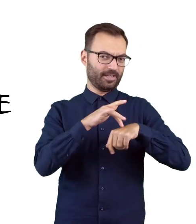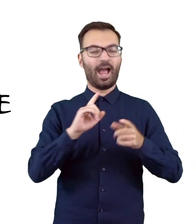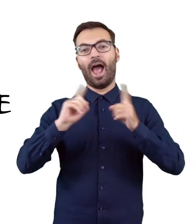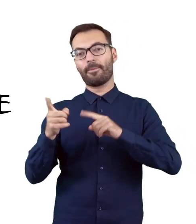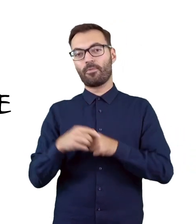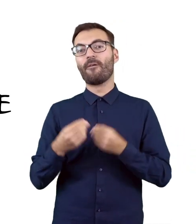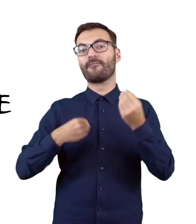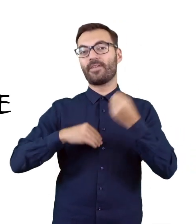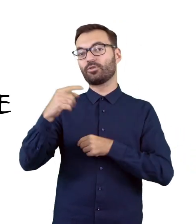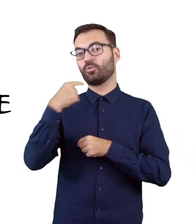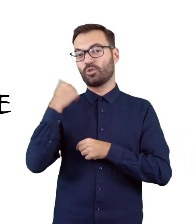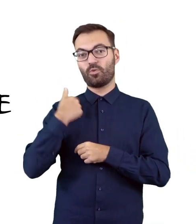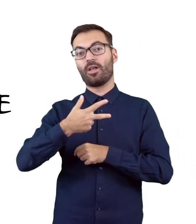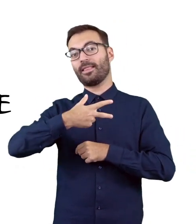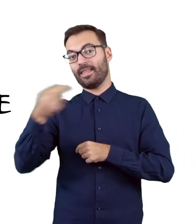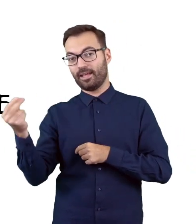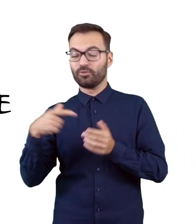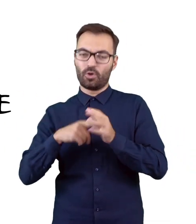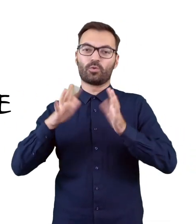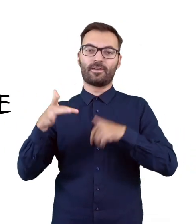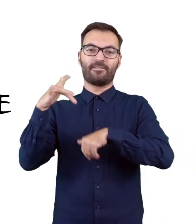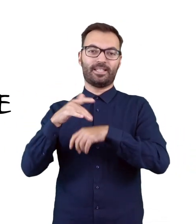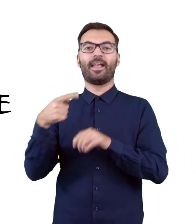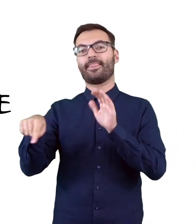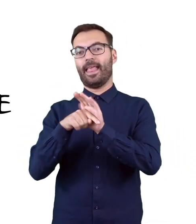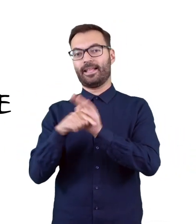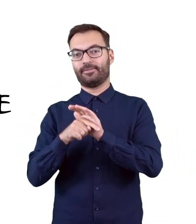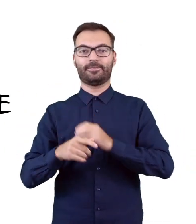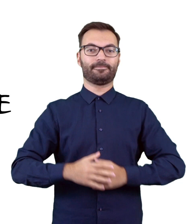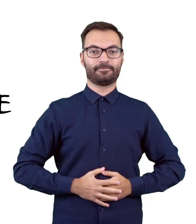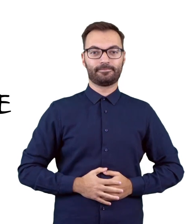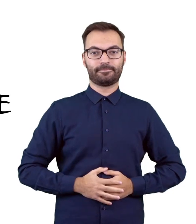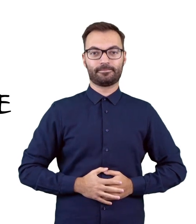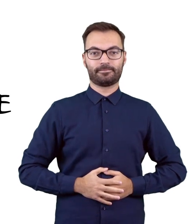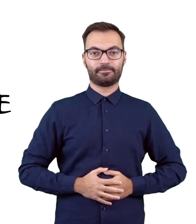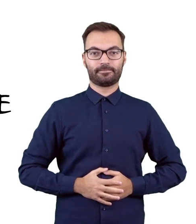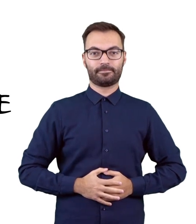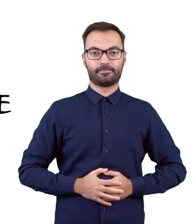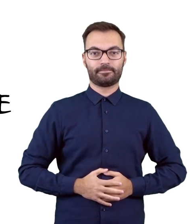lub oddano większość ważnych głosów negatywnych, rozstrzygnięcie negatywne.